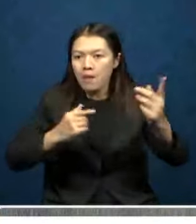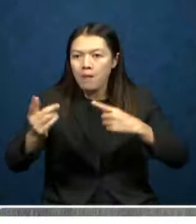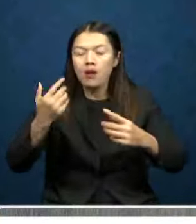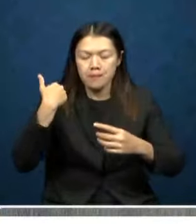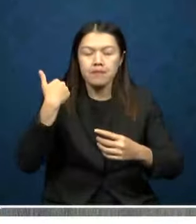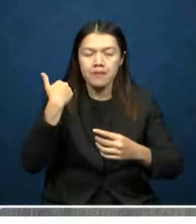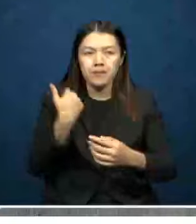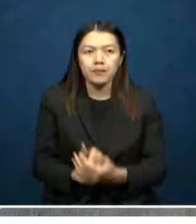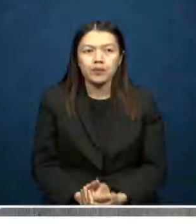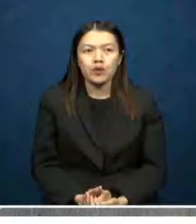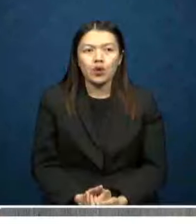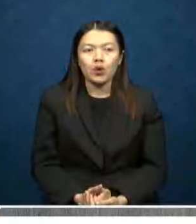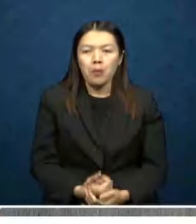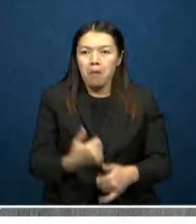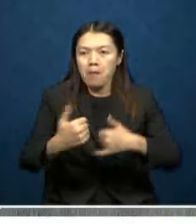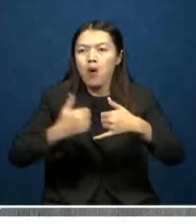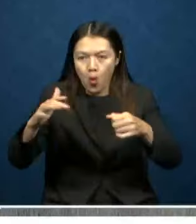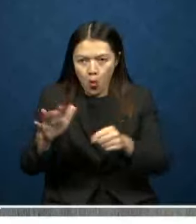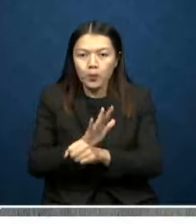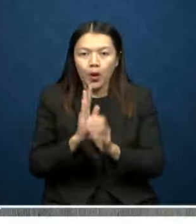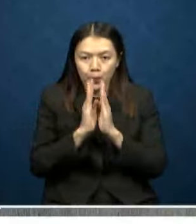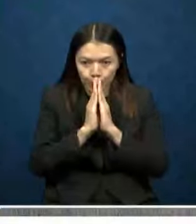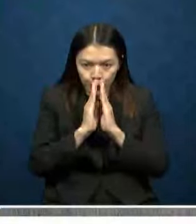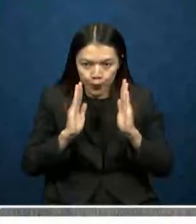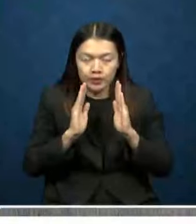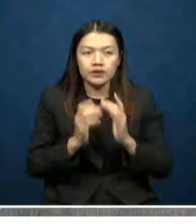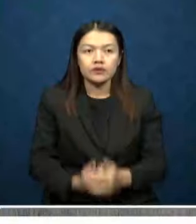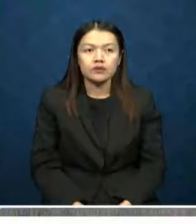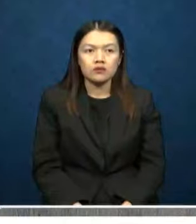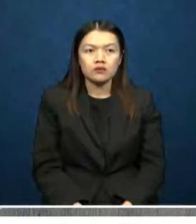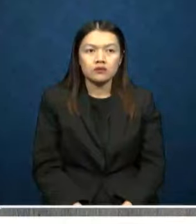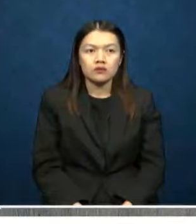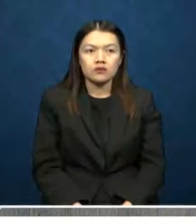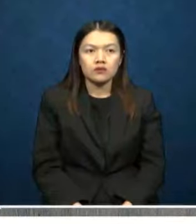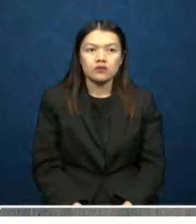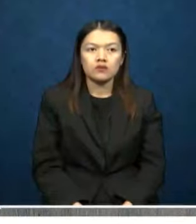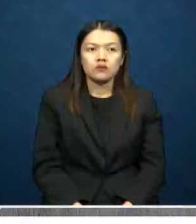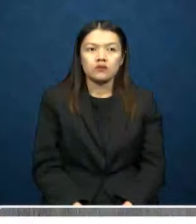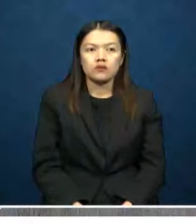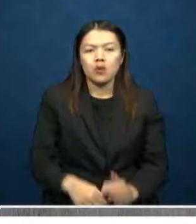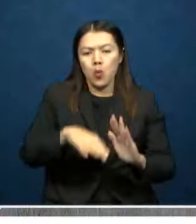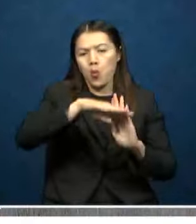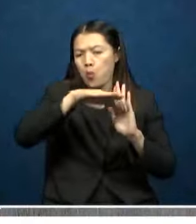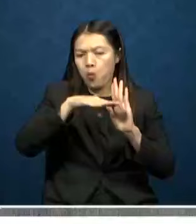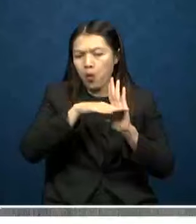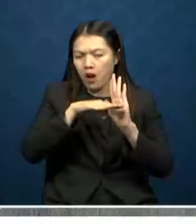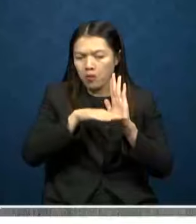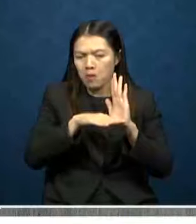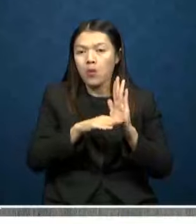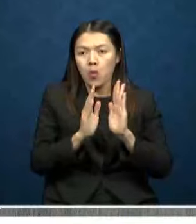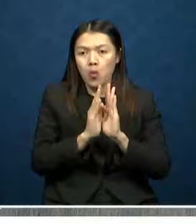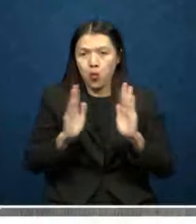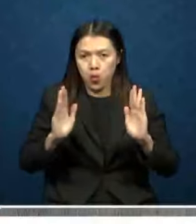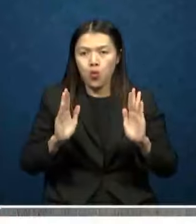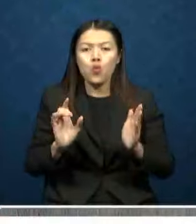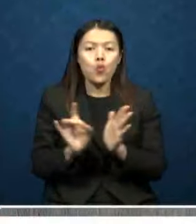ก็ค่อนข้างจะมาครบต้องขอบพระคุณแต่ว่านั่นเป็นวาระหลังสุดที่ผมจะขอบพระคุณท่าน